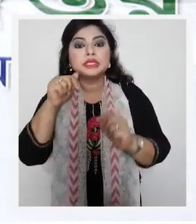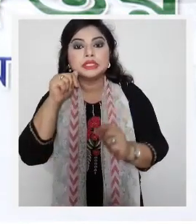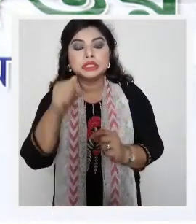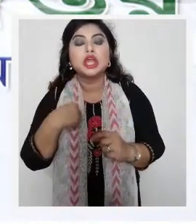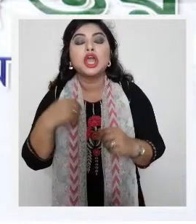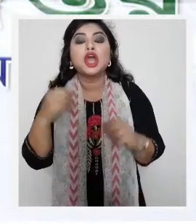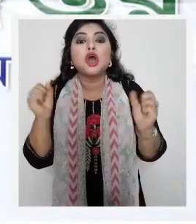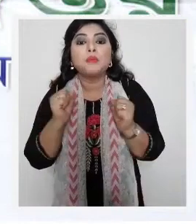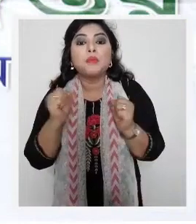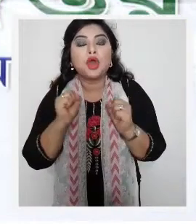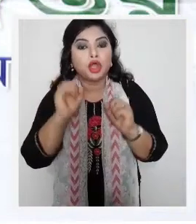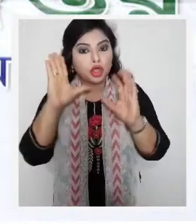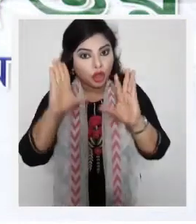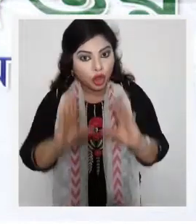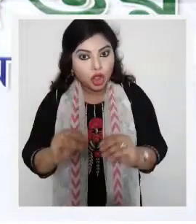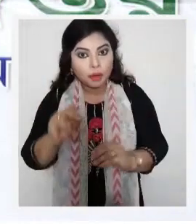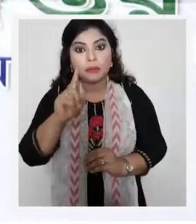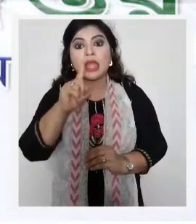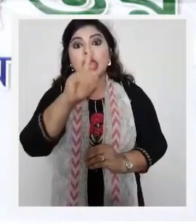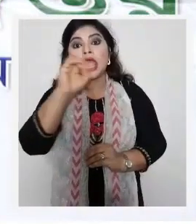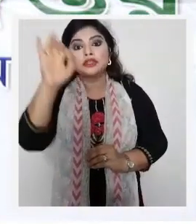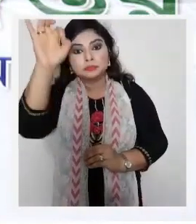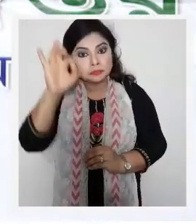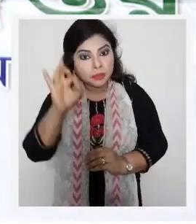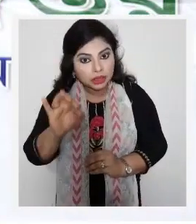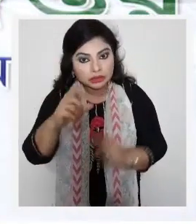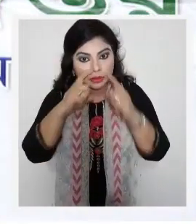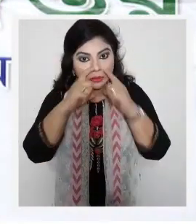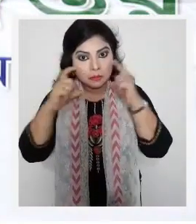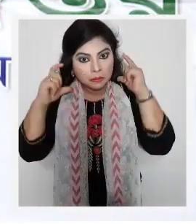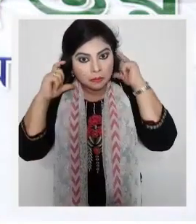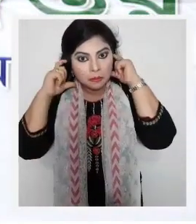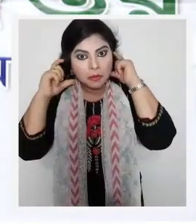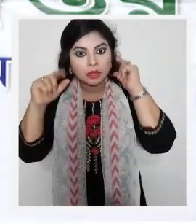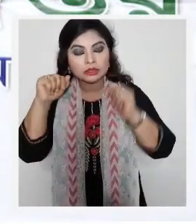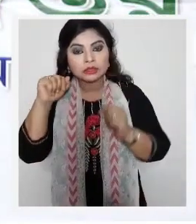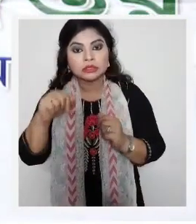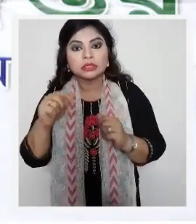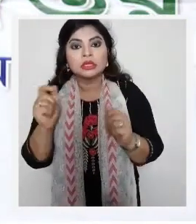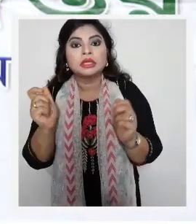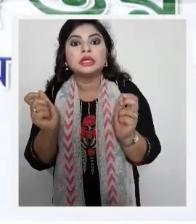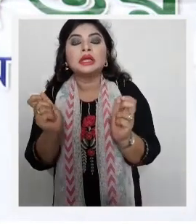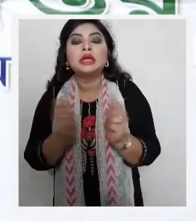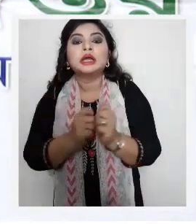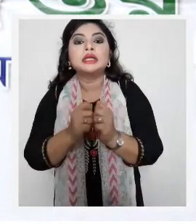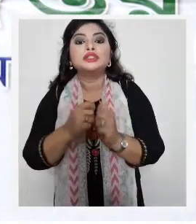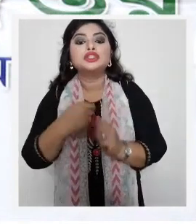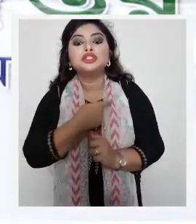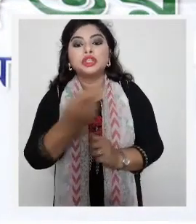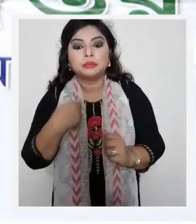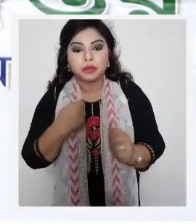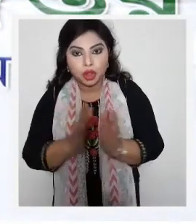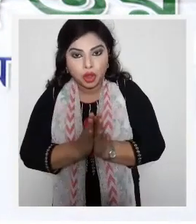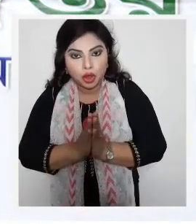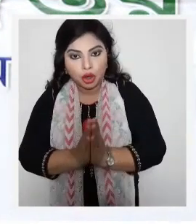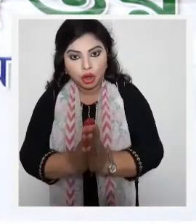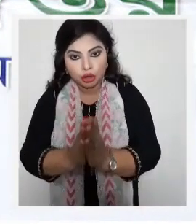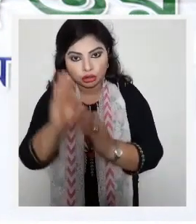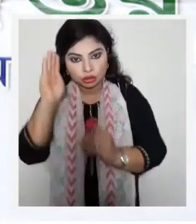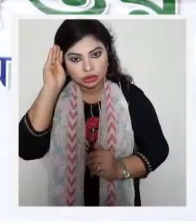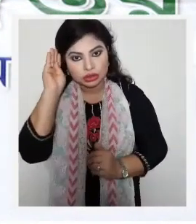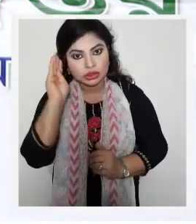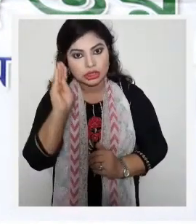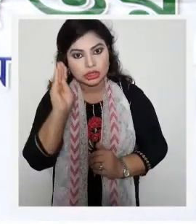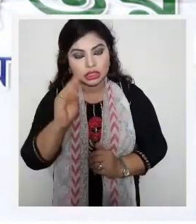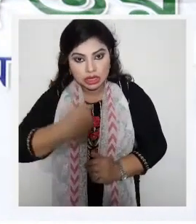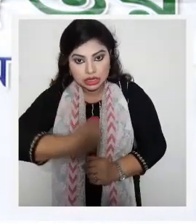খবর এসেছে যে মাস্ক করোনা সংক্রমণের ঝুঁকি কমায় এবং অনেক দেশ শতভাগ মানুষ মাস্ক পরে